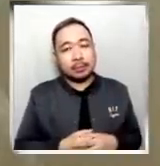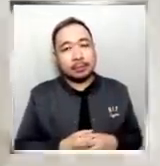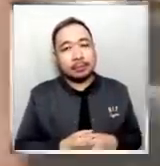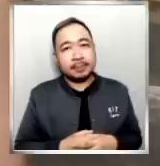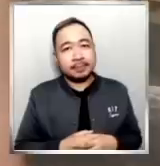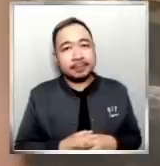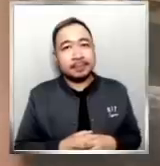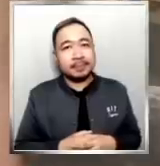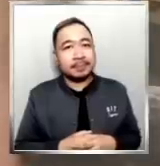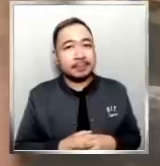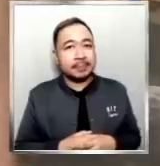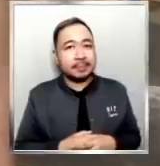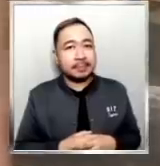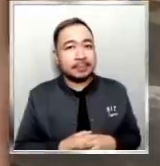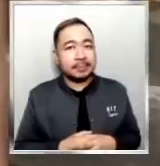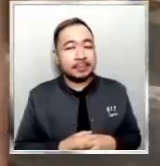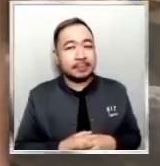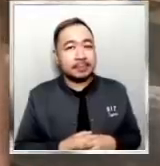Happenings.